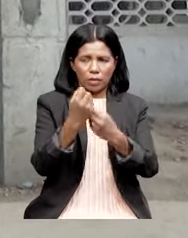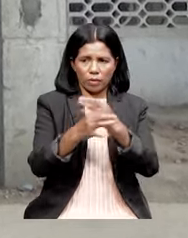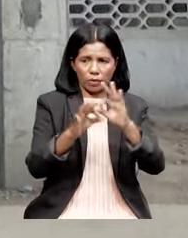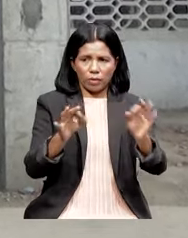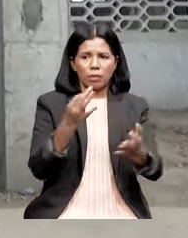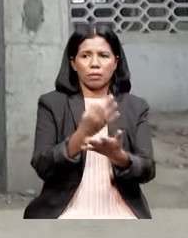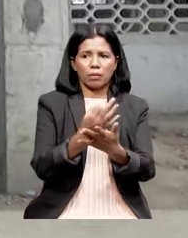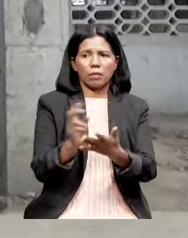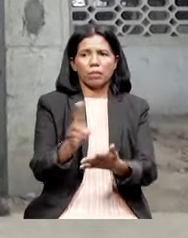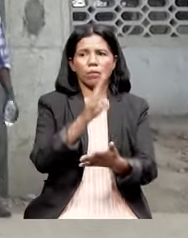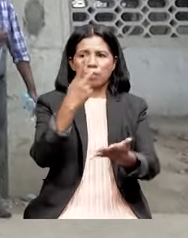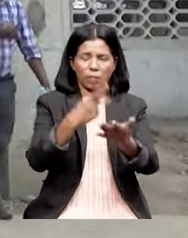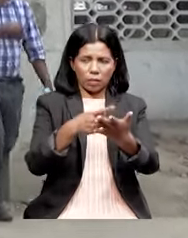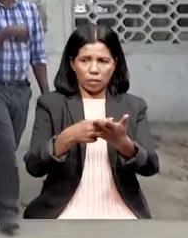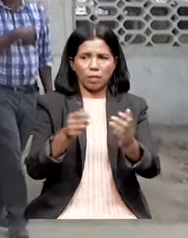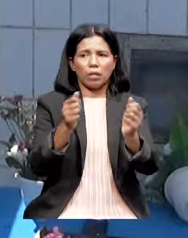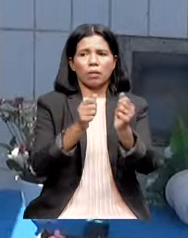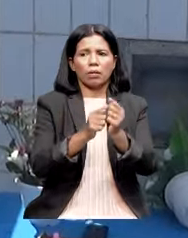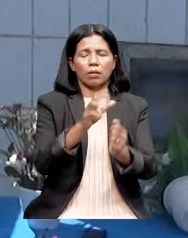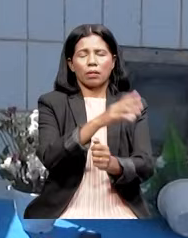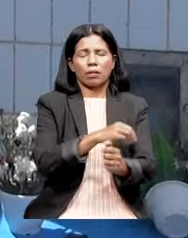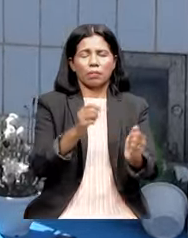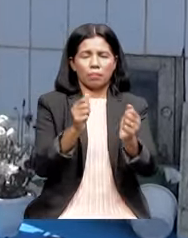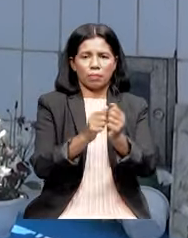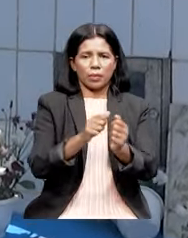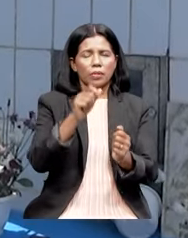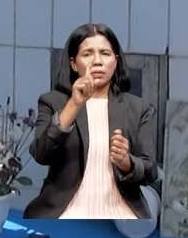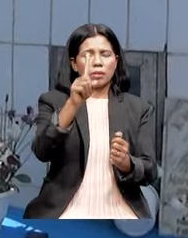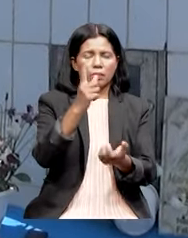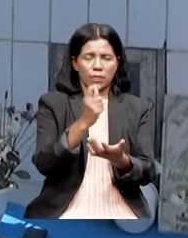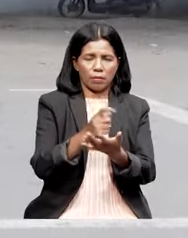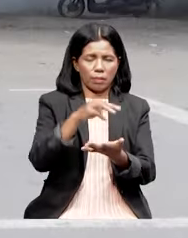orsamento ne begasta ba proyek tu ne, hamutuk dolar Amerika nu tokon ida resin. Abraham Abral, ZMN.